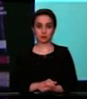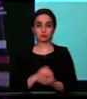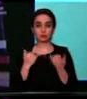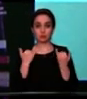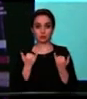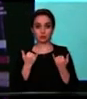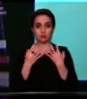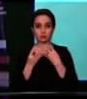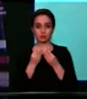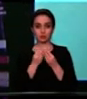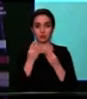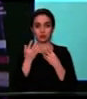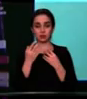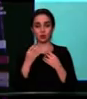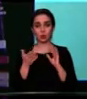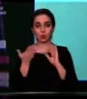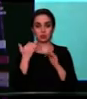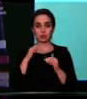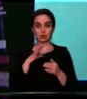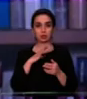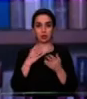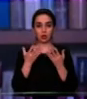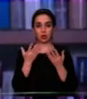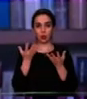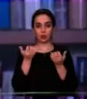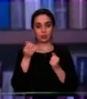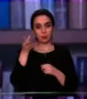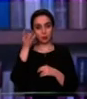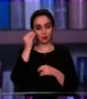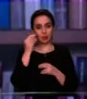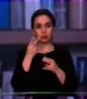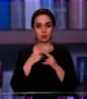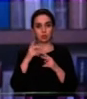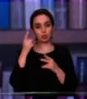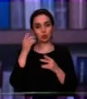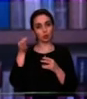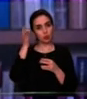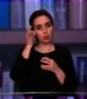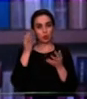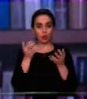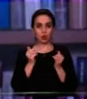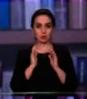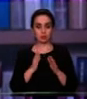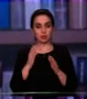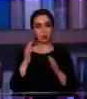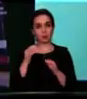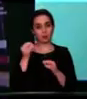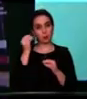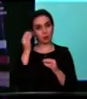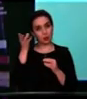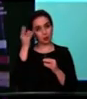Hozir esa biz siz bilan o'tgan darsda olgan bilimlarimizni yodga olamiz. Marhamat, bilimlaringizni tekshirib